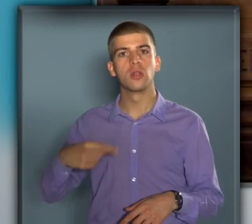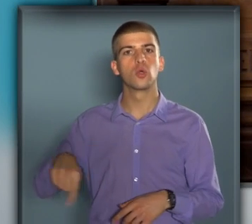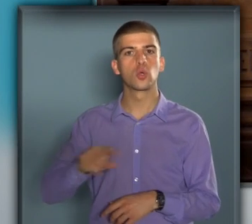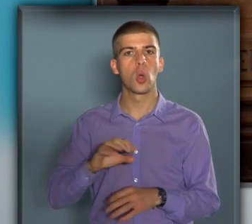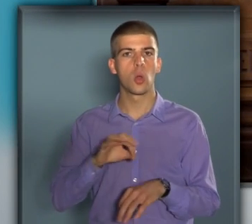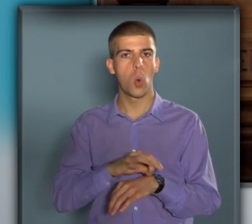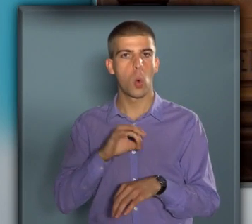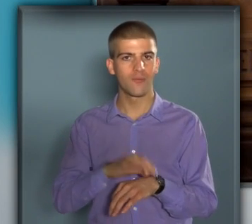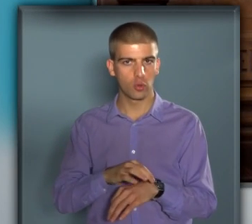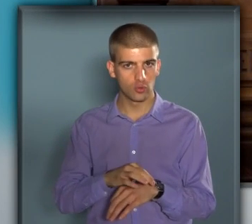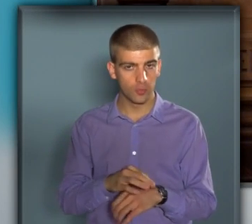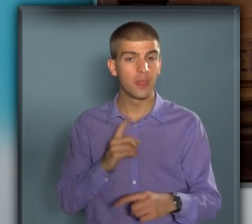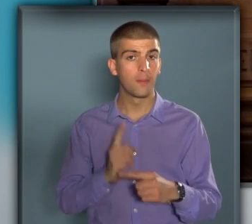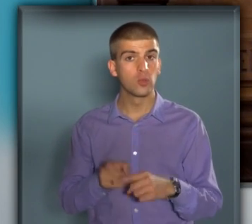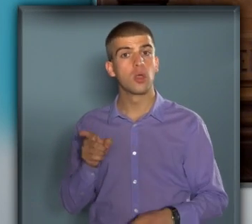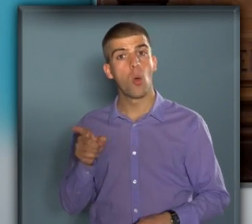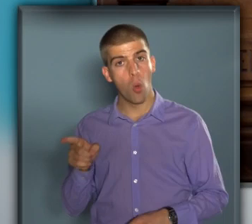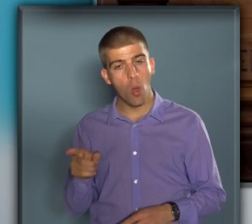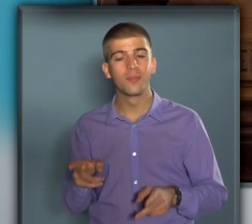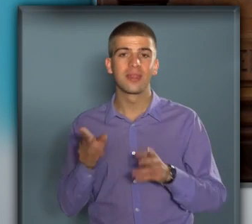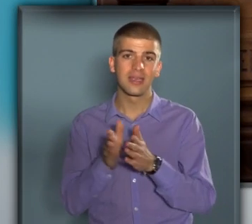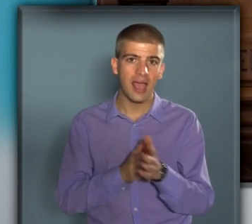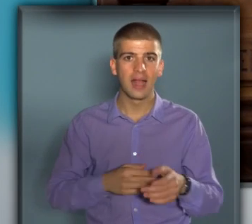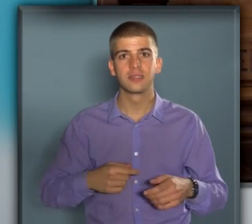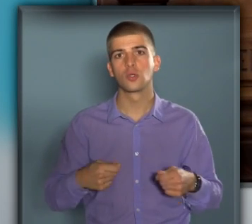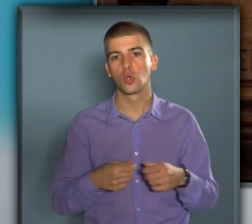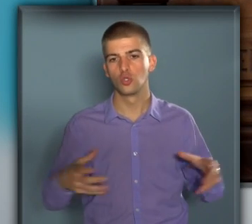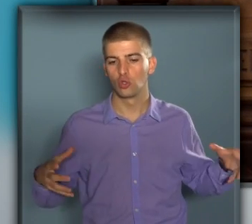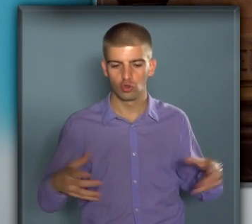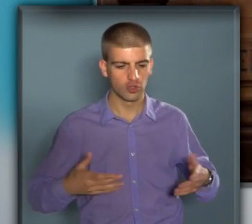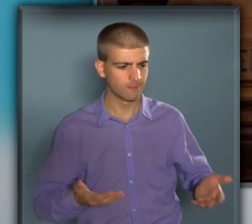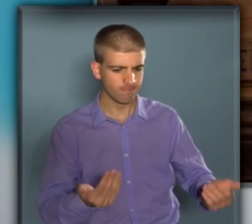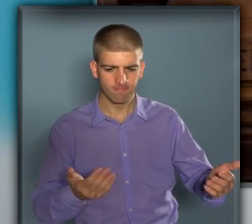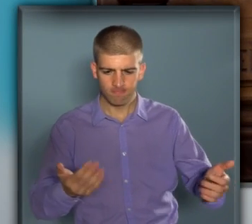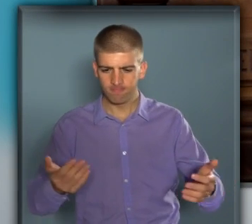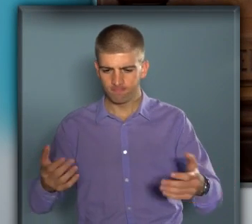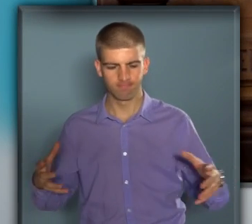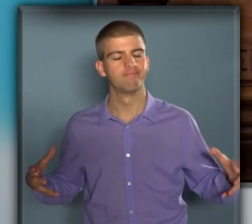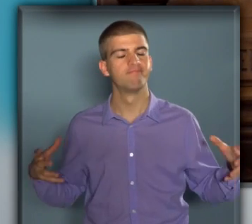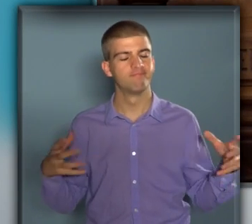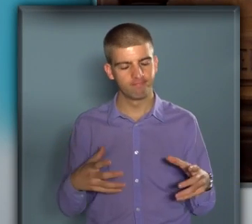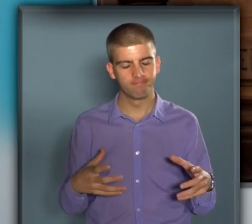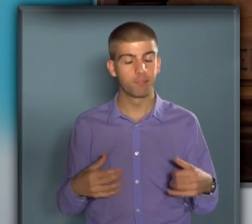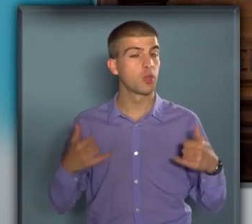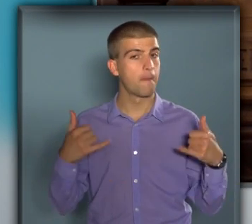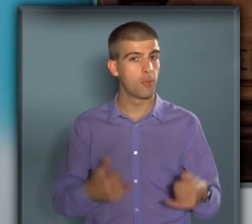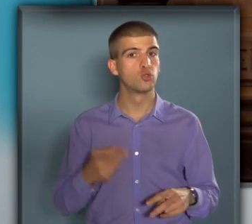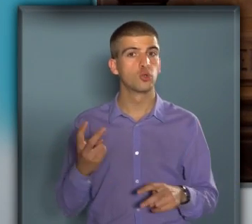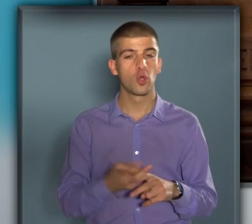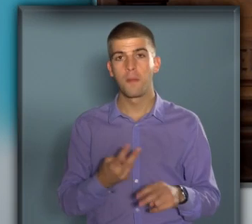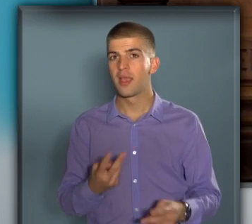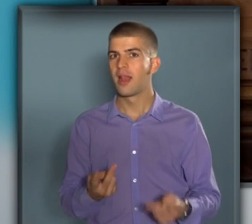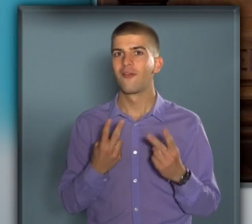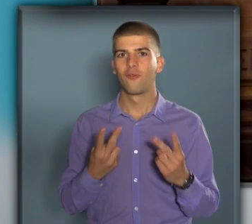körorvosnak. És ekkor kezdte el építeni azt a közösséget, amely a mai napig Kőbánya egyik